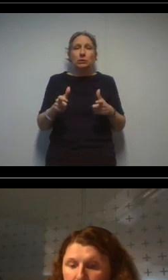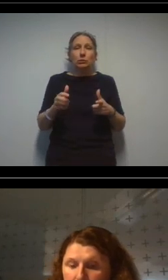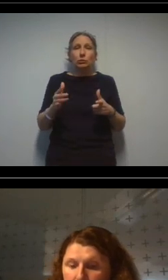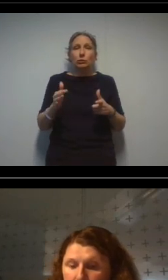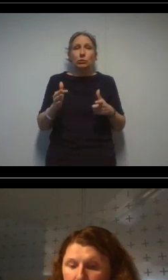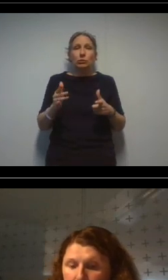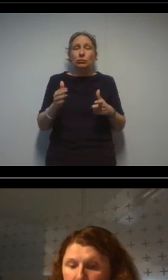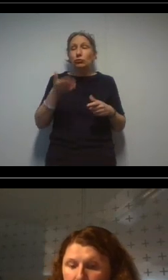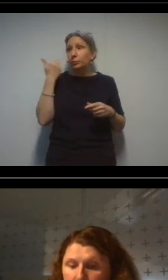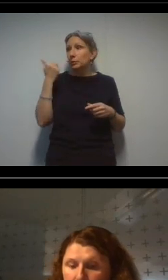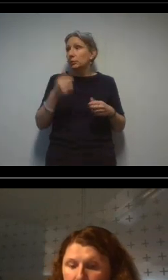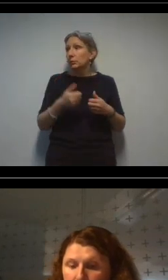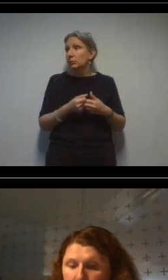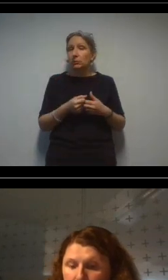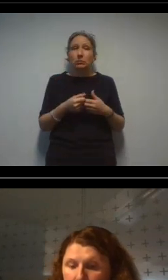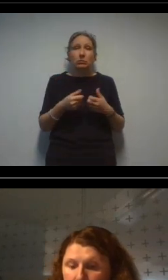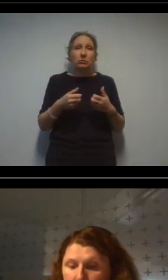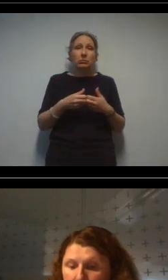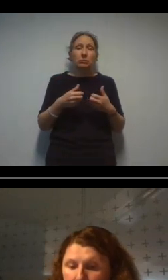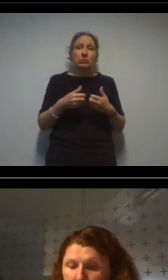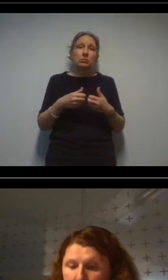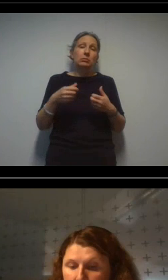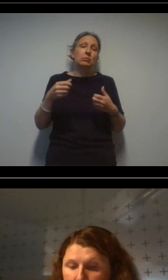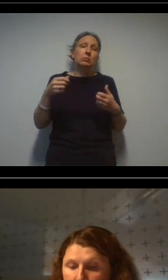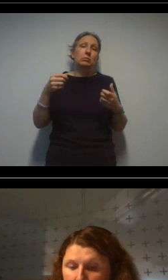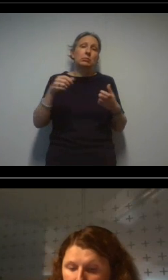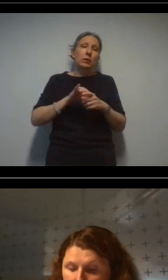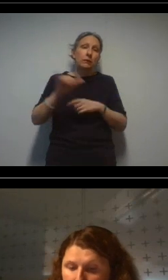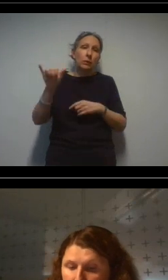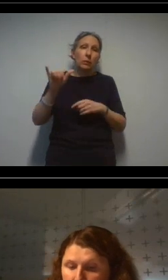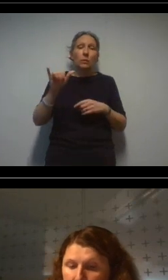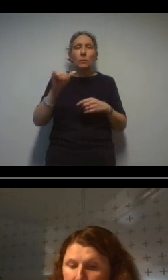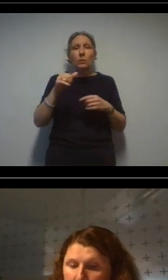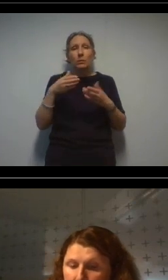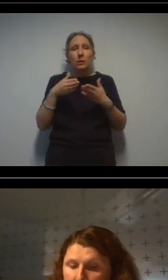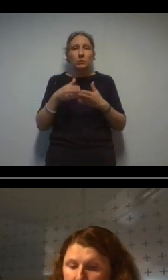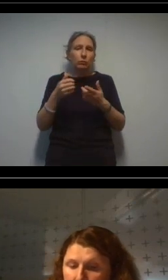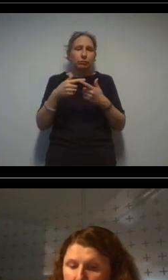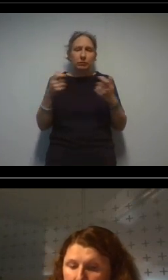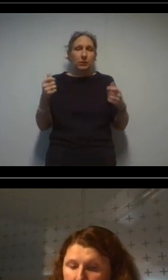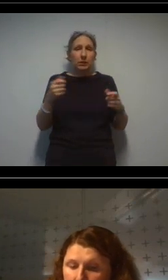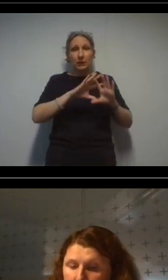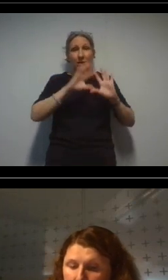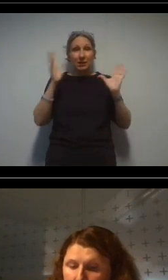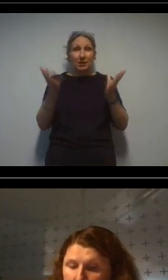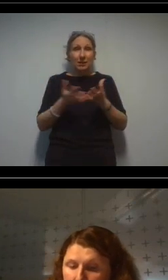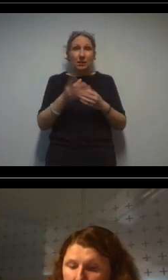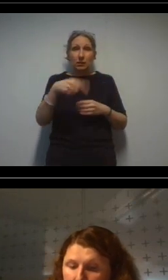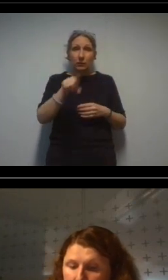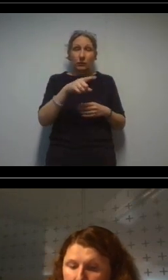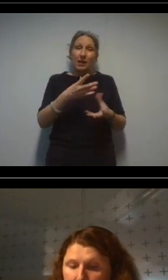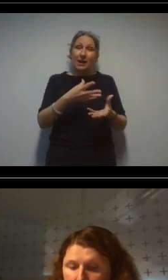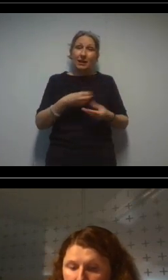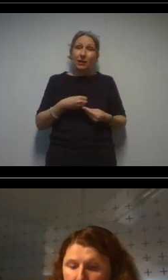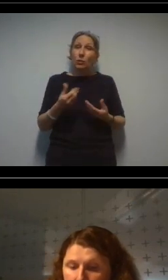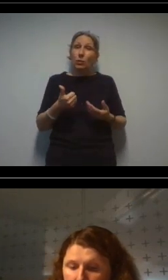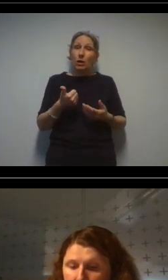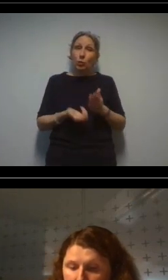je sais pas moi, liée à la cosmétique, etc., etc., toute la semaine. Ça veut dire que vous, en tant qu'entreprise, vous n'accueillez le jeune que une